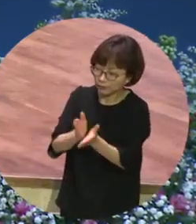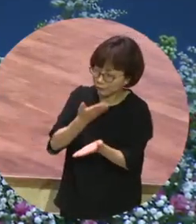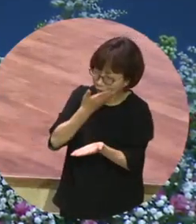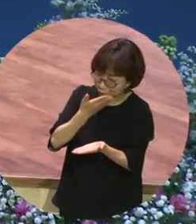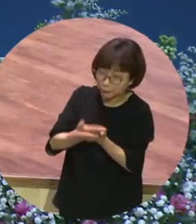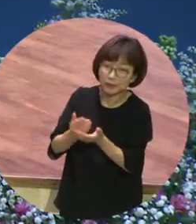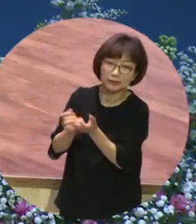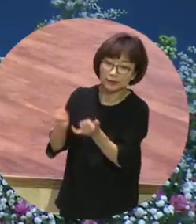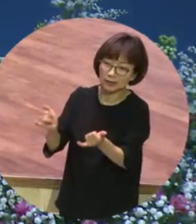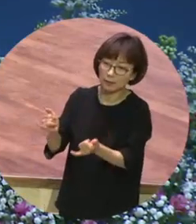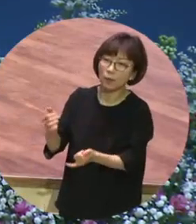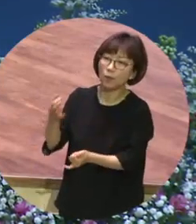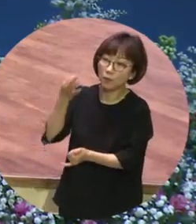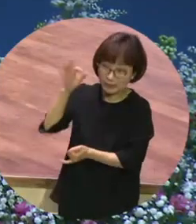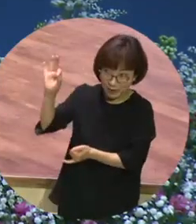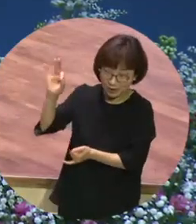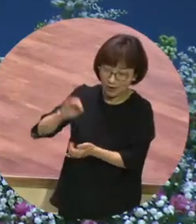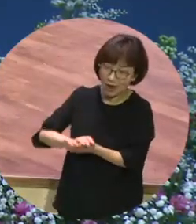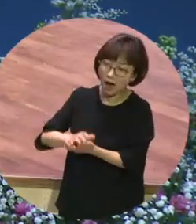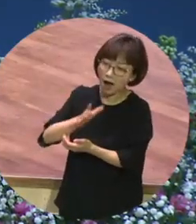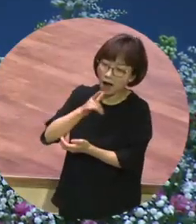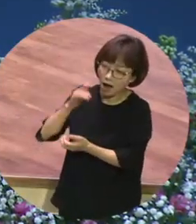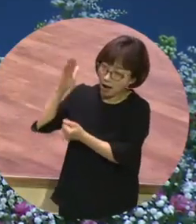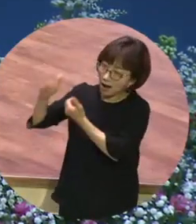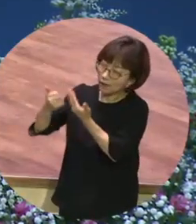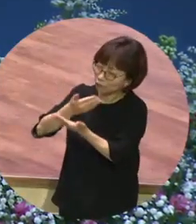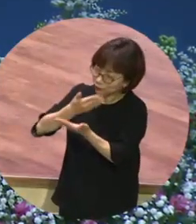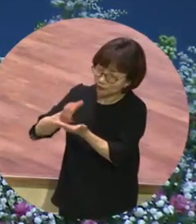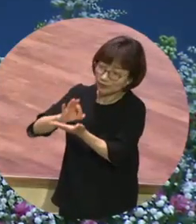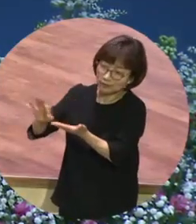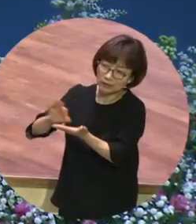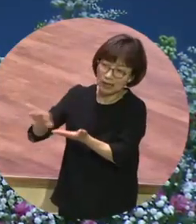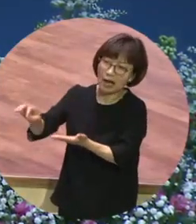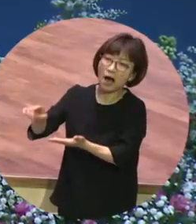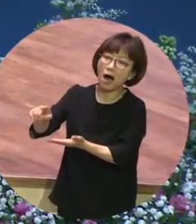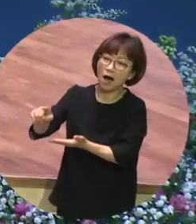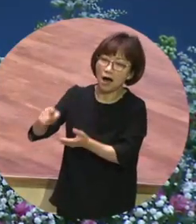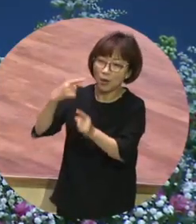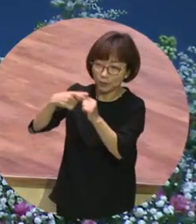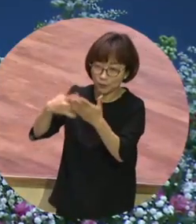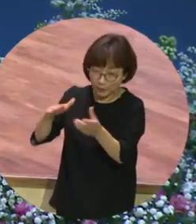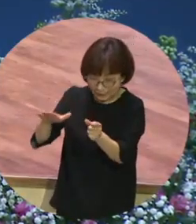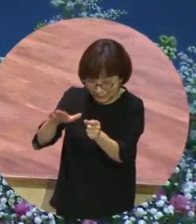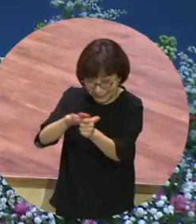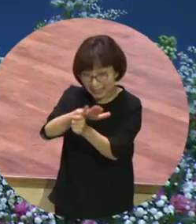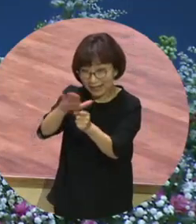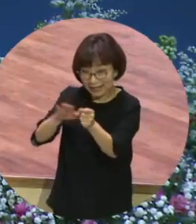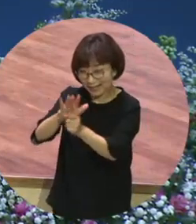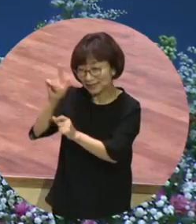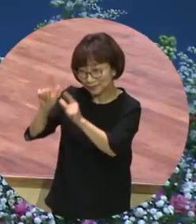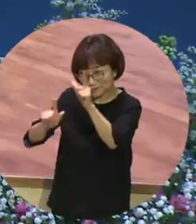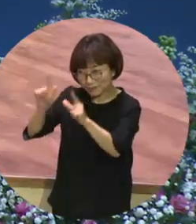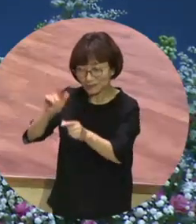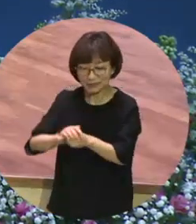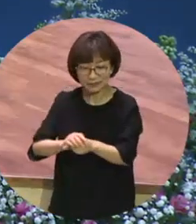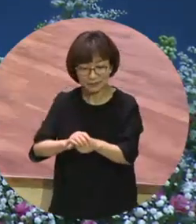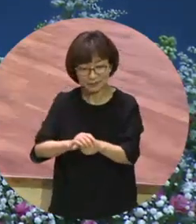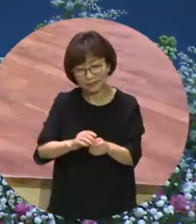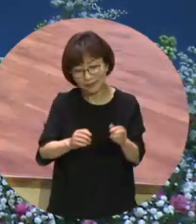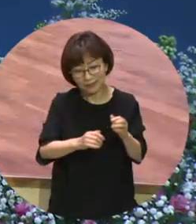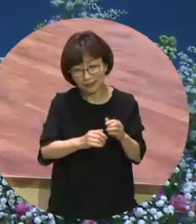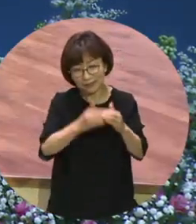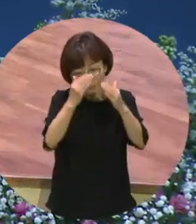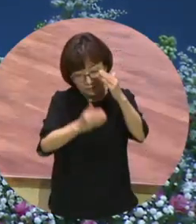소중한 분이구나. 아, 하나님이 귀하게 서시구나. 저렇게 교회를 사랑하고 저렇게 영혼 사랑하고 저렇게